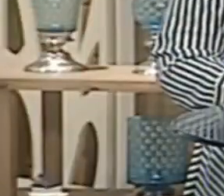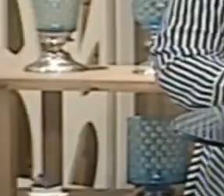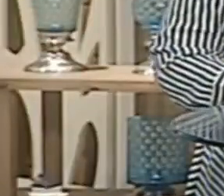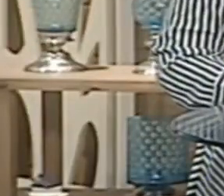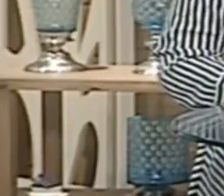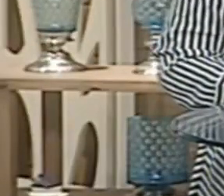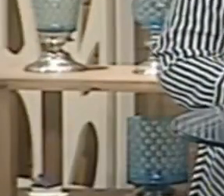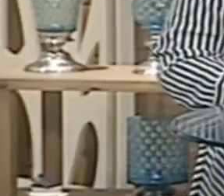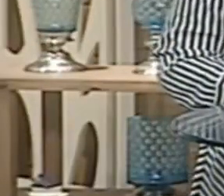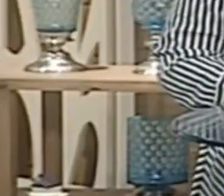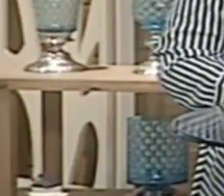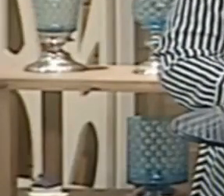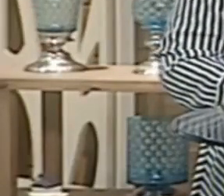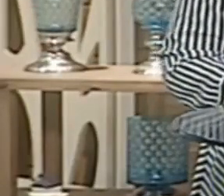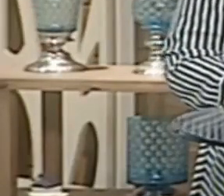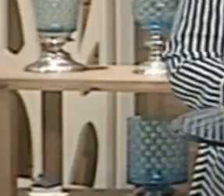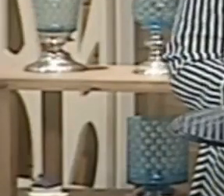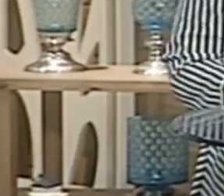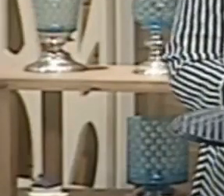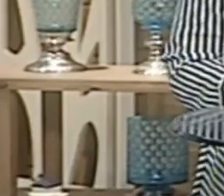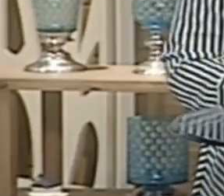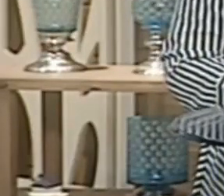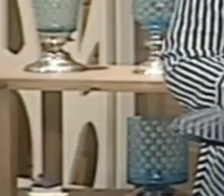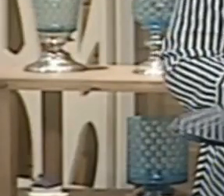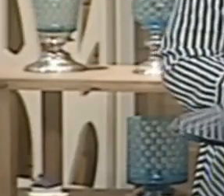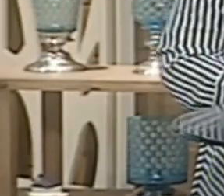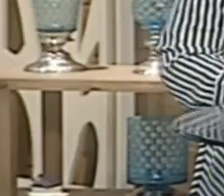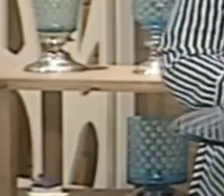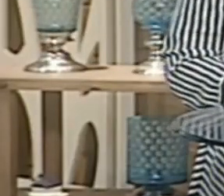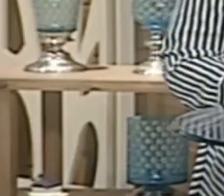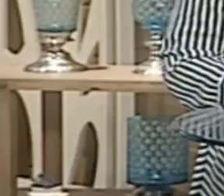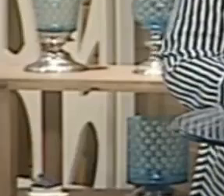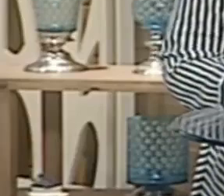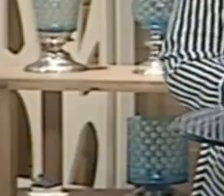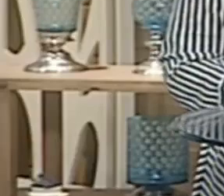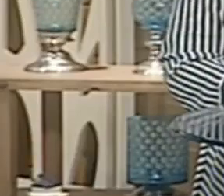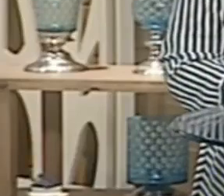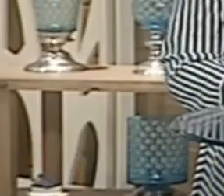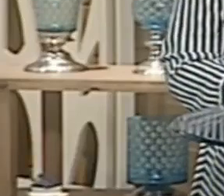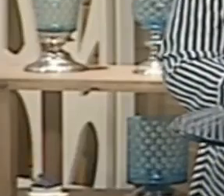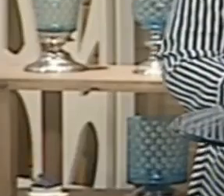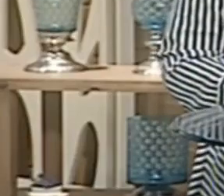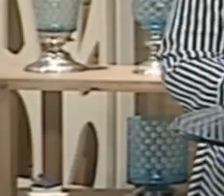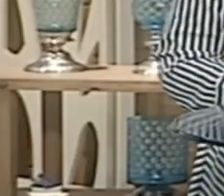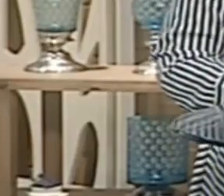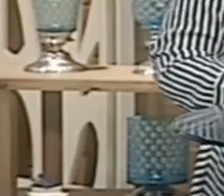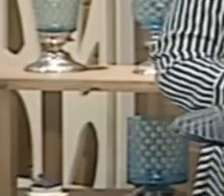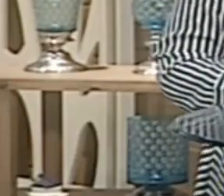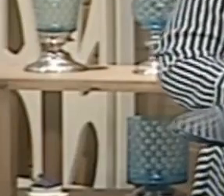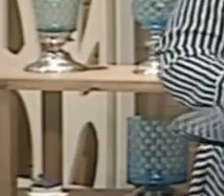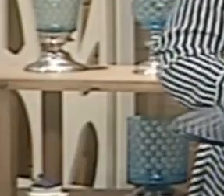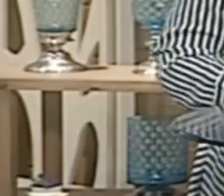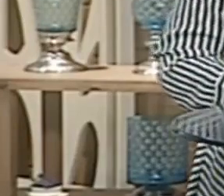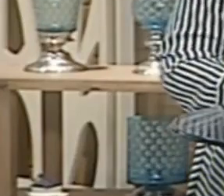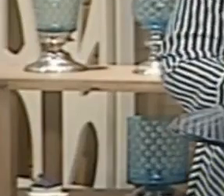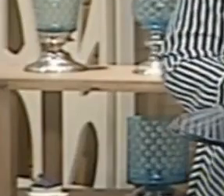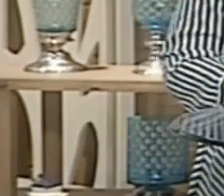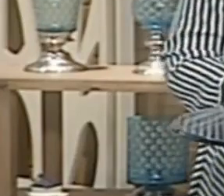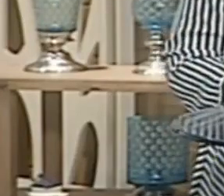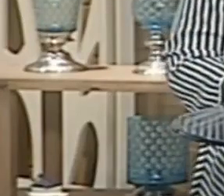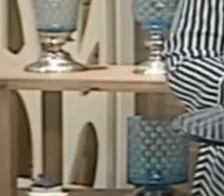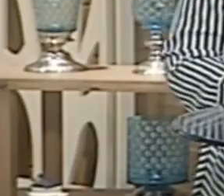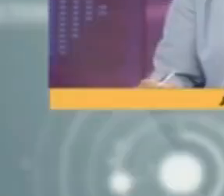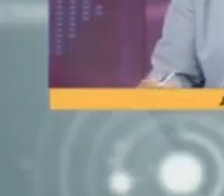بعد ما تابعنا مع حضراتكم فقرة السوشيال ميديا نتوقف معاكم بقى علشان نذهب لستوديو الأخبار والتعرف